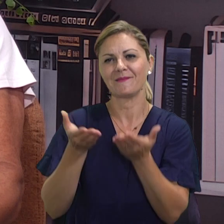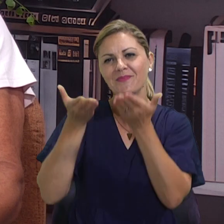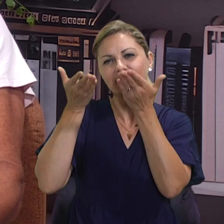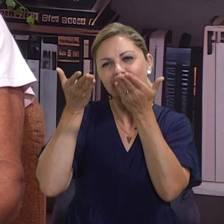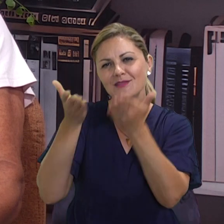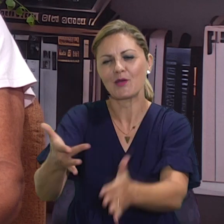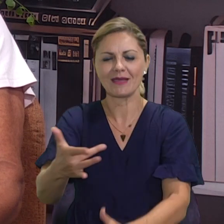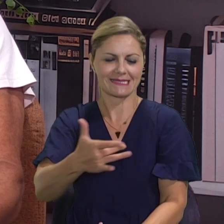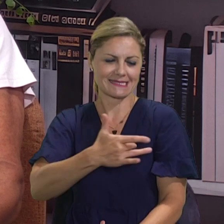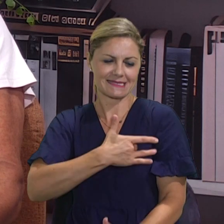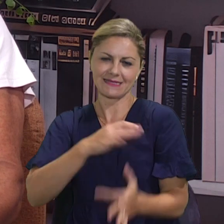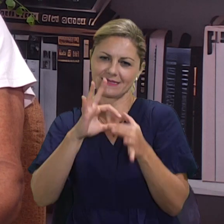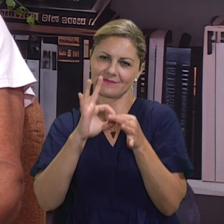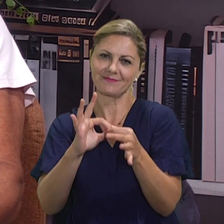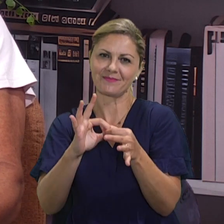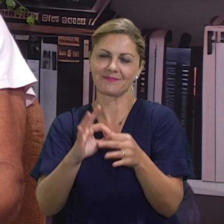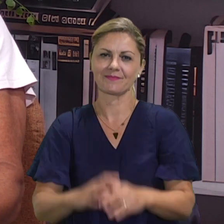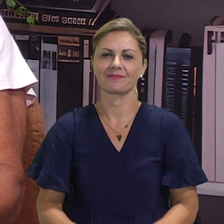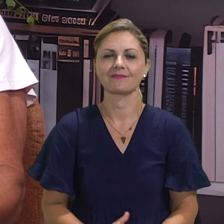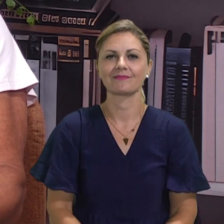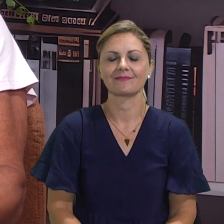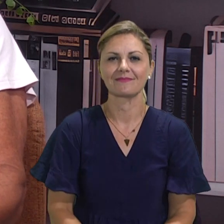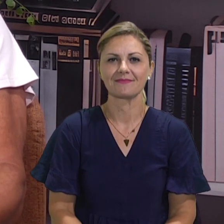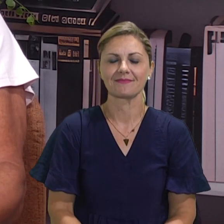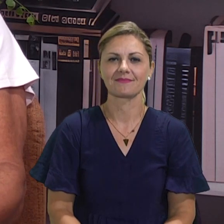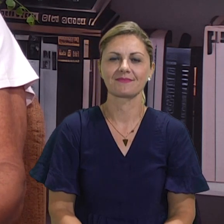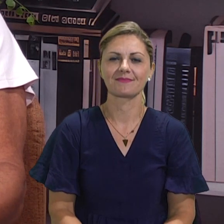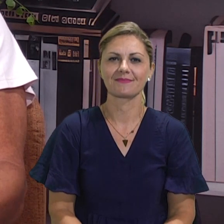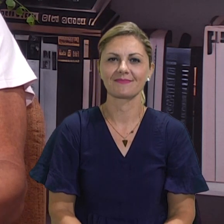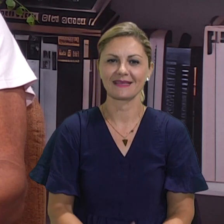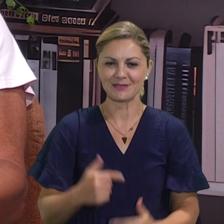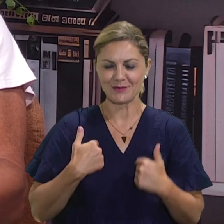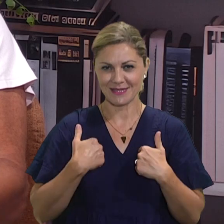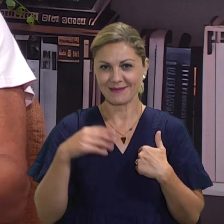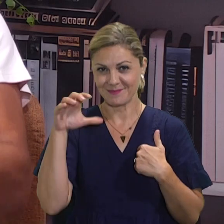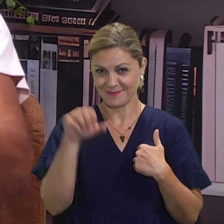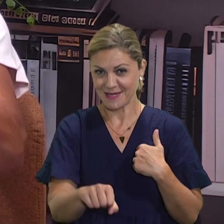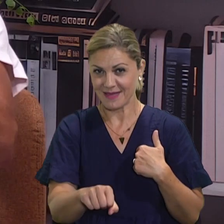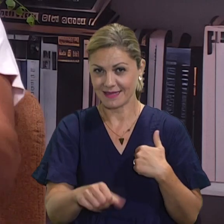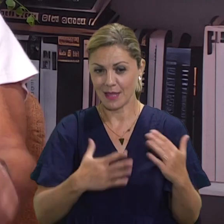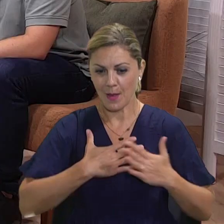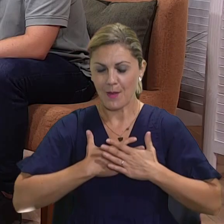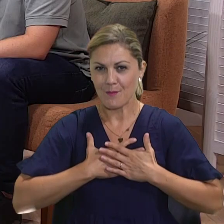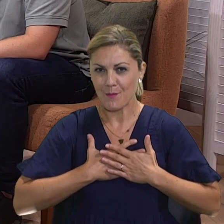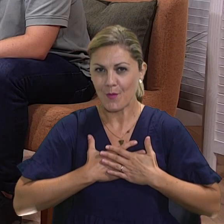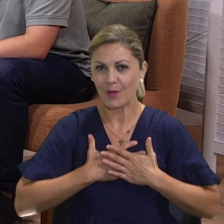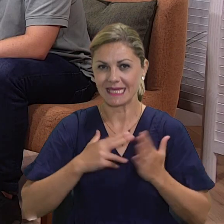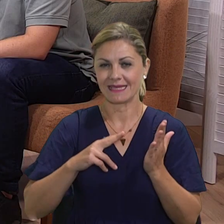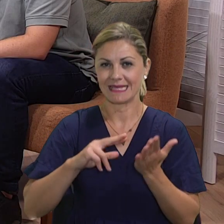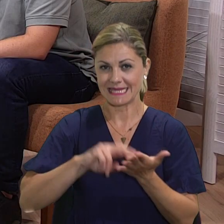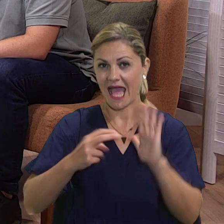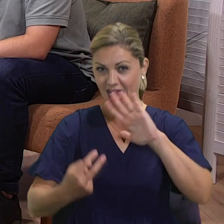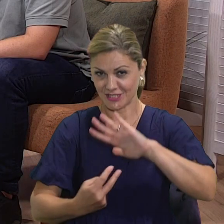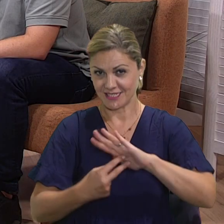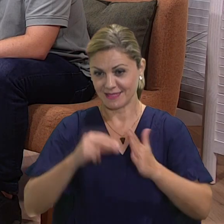cime, sva grandeca po srcu se miri. Inače, ne znam ste primijetili, moj stil pisanja